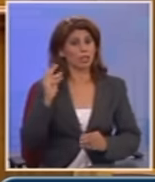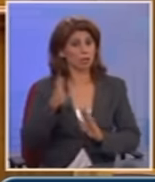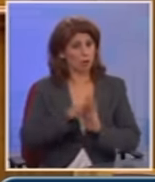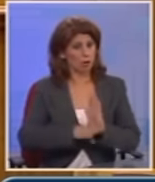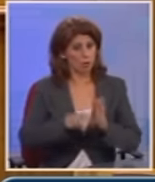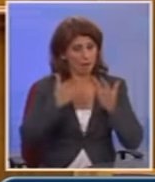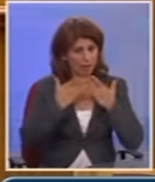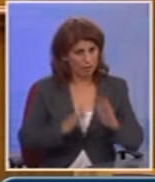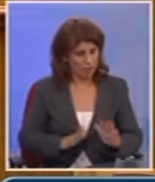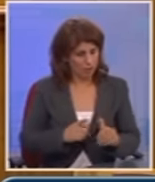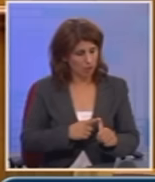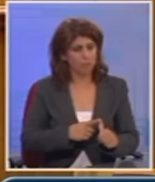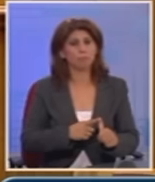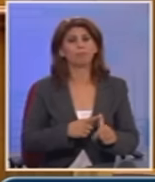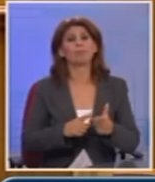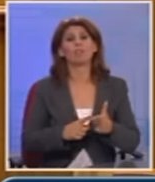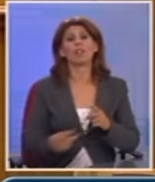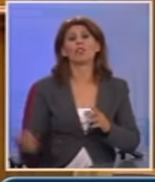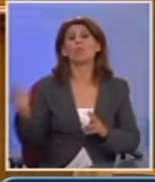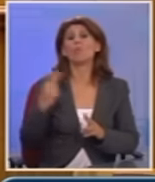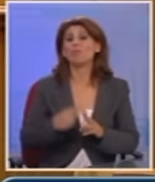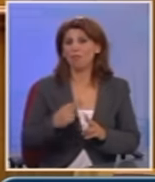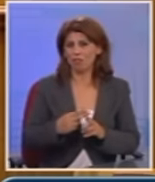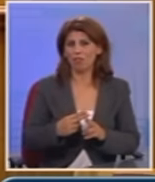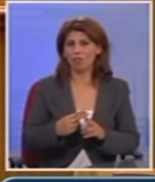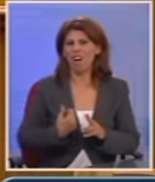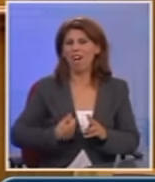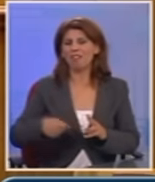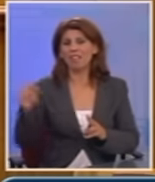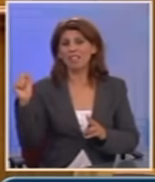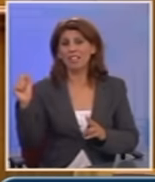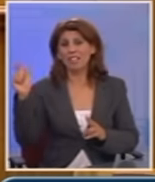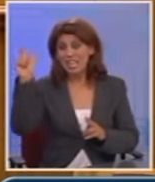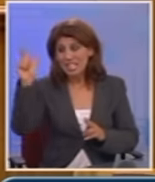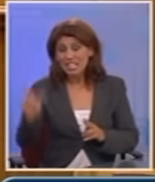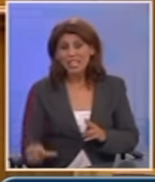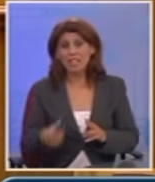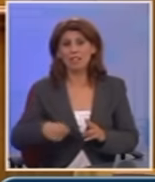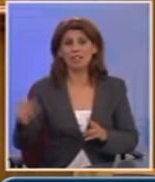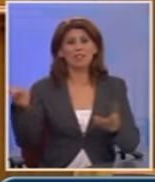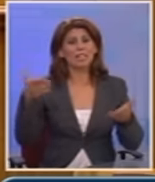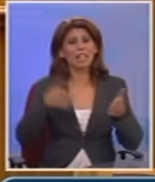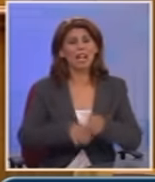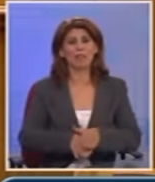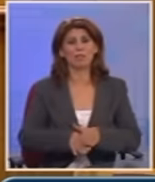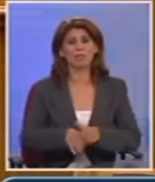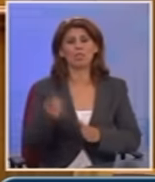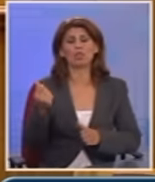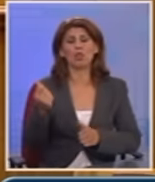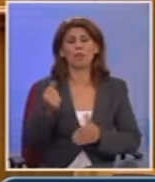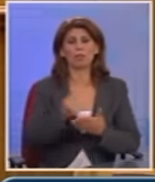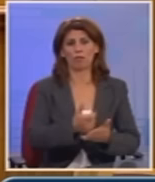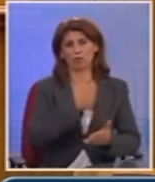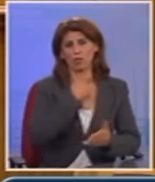σας εγκαταλείψατε, αλλά το κυριότερο, αρνηθήκατε οι ίδιοι την κάλυψη των